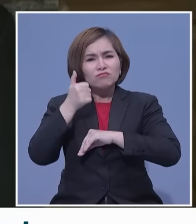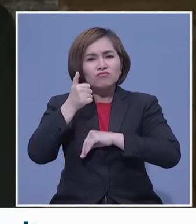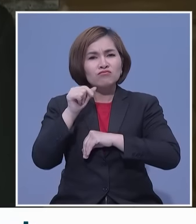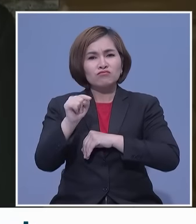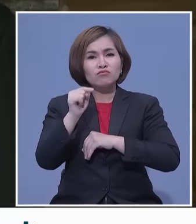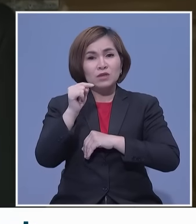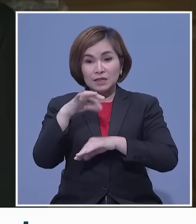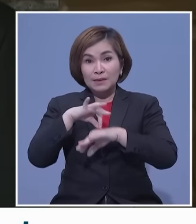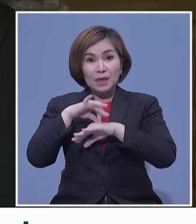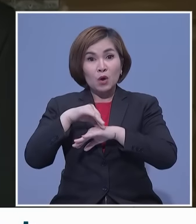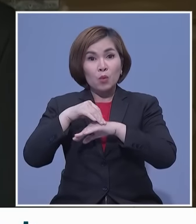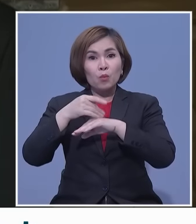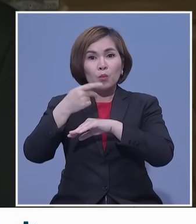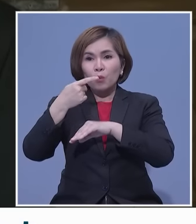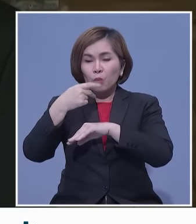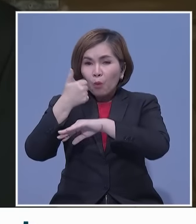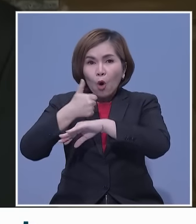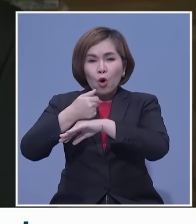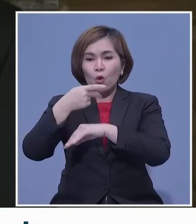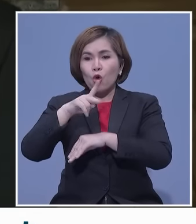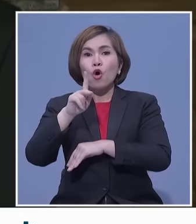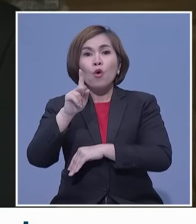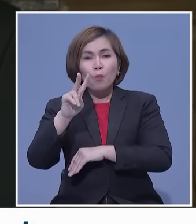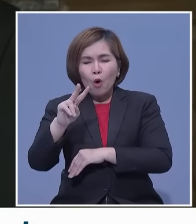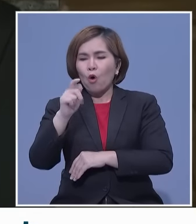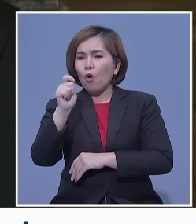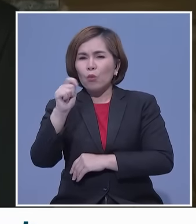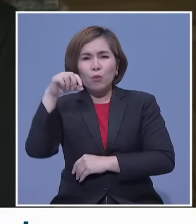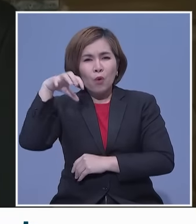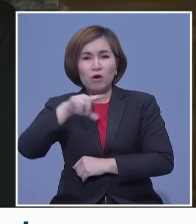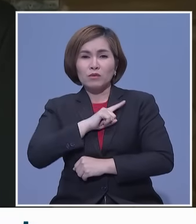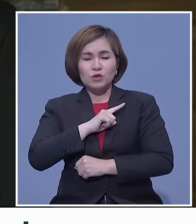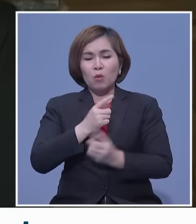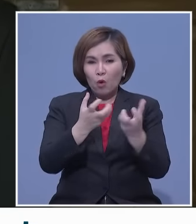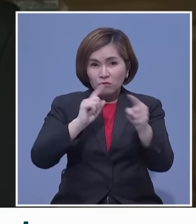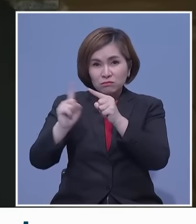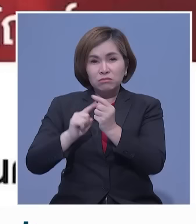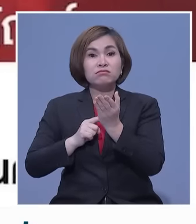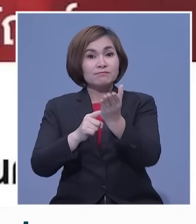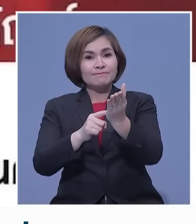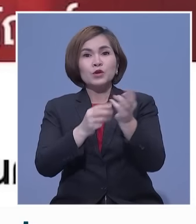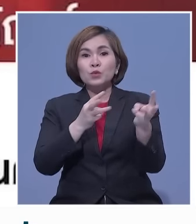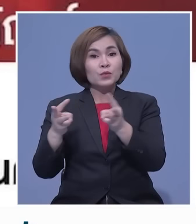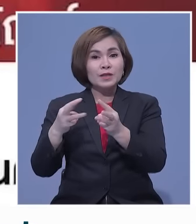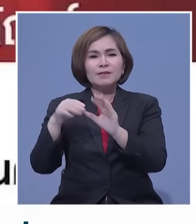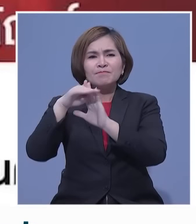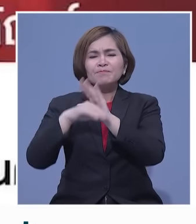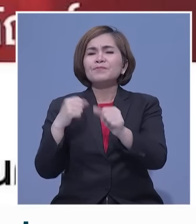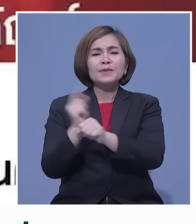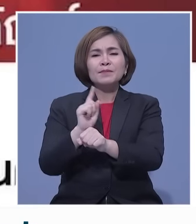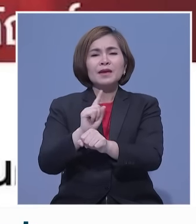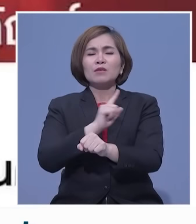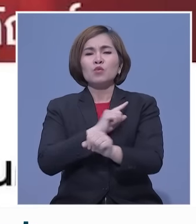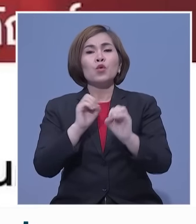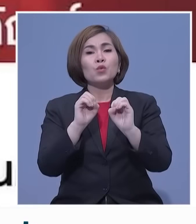แซมนะว่าเป็นผอเลยนะฝ่ายพัฒนาแล้วก็วิจัยโปรดักมีหน้าที่นำเสนอันต่างๆและสอนวิธีการใช้งานให้ผู้เข้า